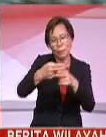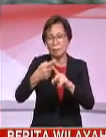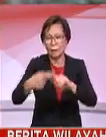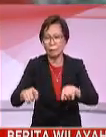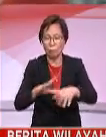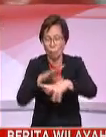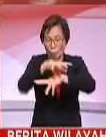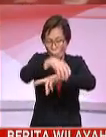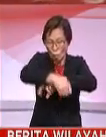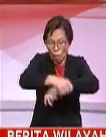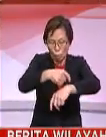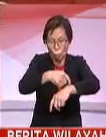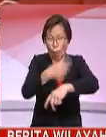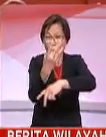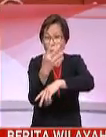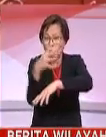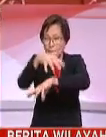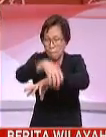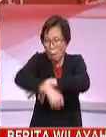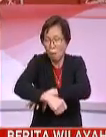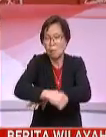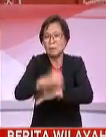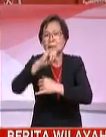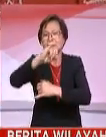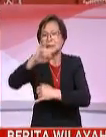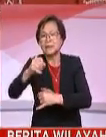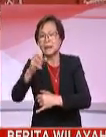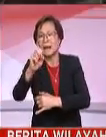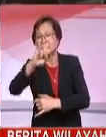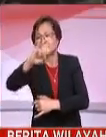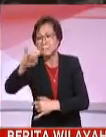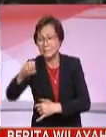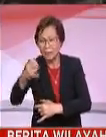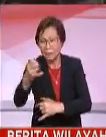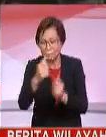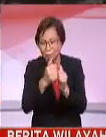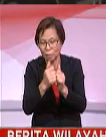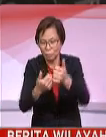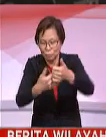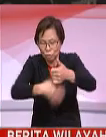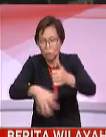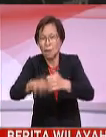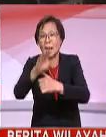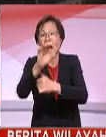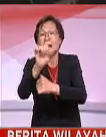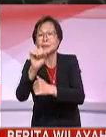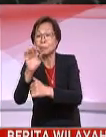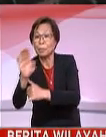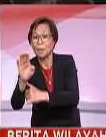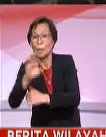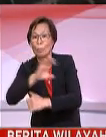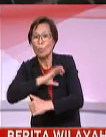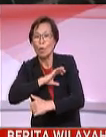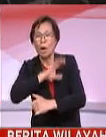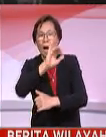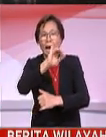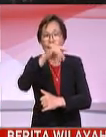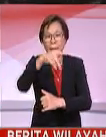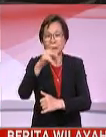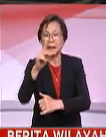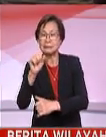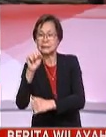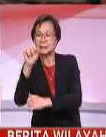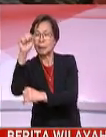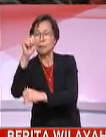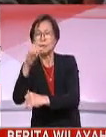Serbuan kira-kira 4 petang itu dijalankan pasukan Jabatan Siasatan Jenayah bersama cawangan khas Ibu Pejabat Polis Kontijen IPK Sabah